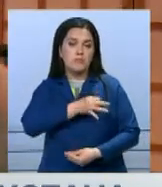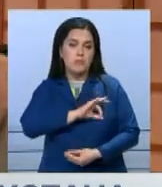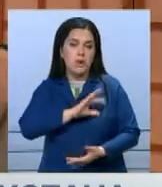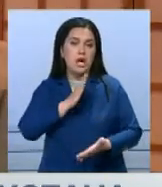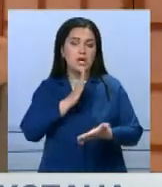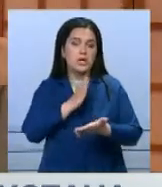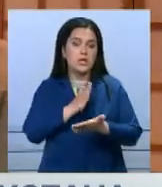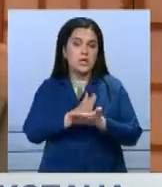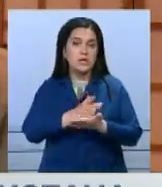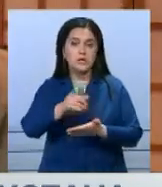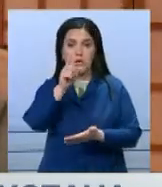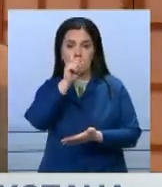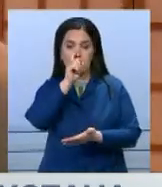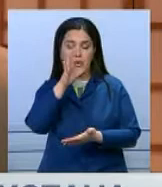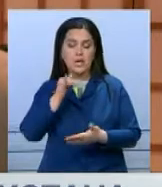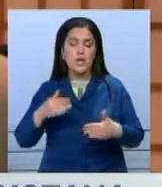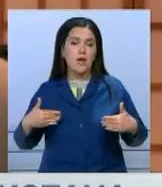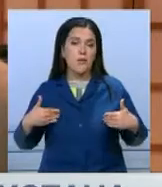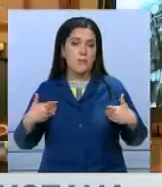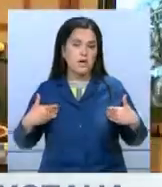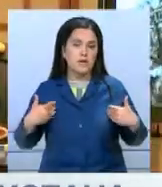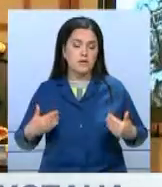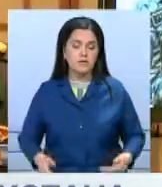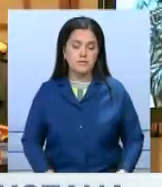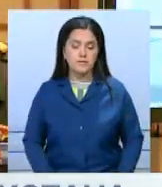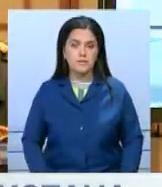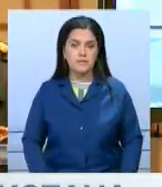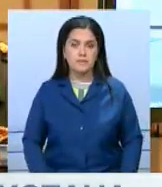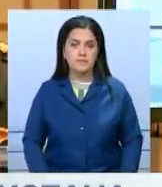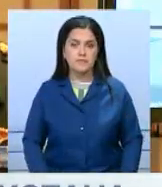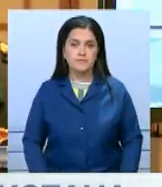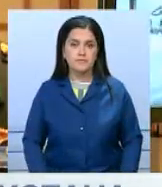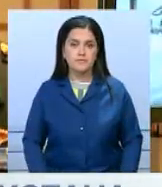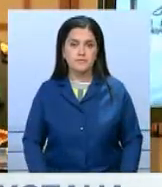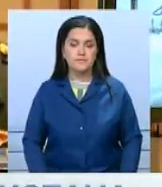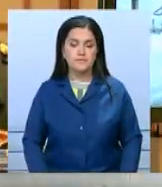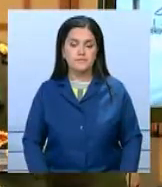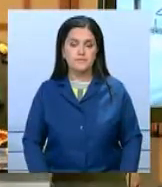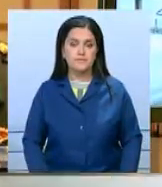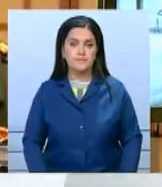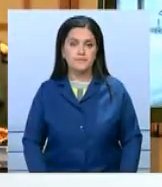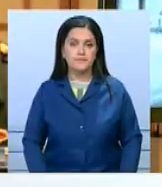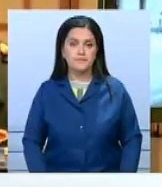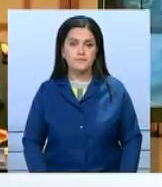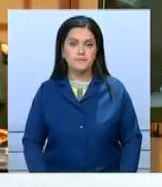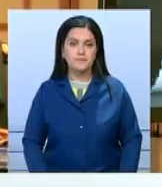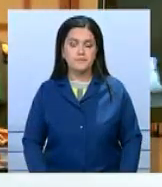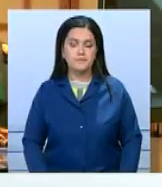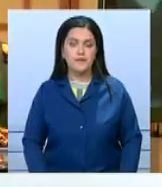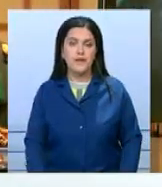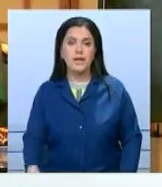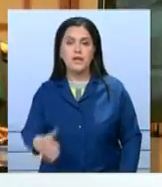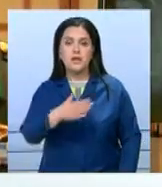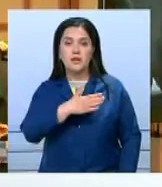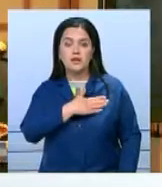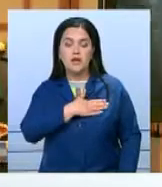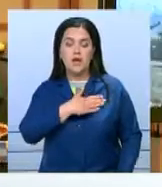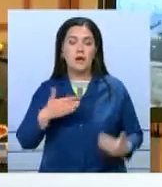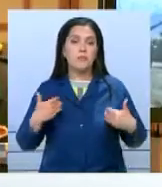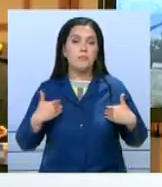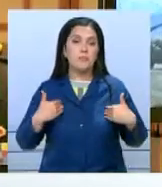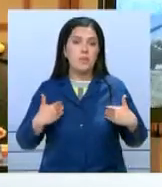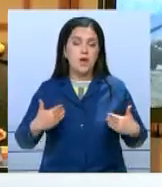позитивным и полезным для обеих сторон bios windows и от всей души поздравляю казахстан